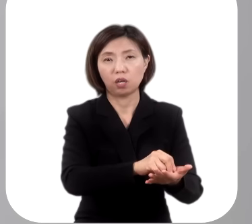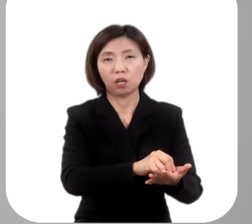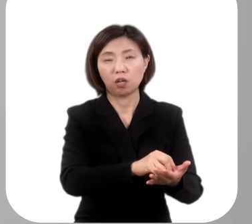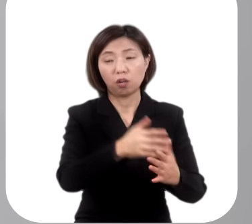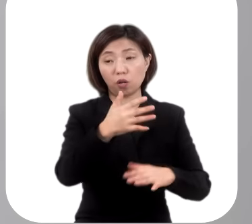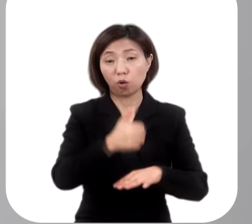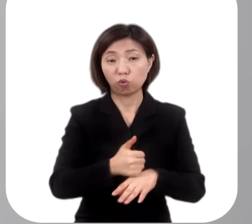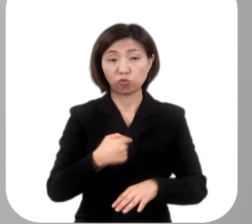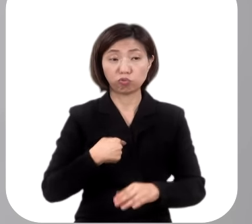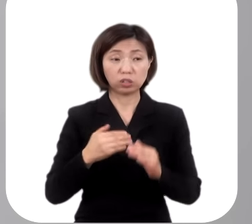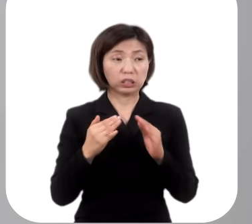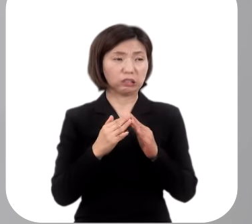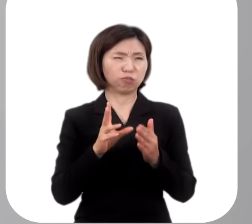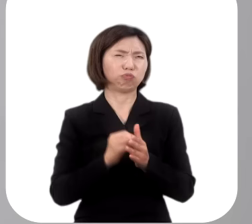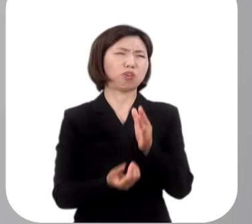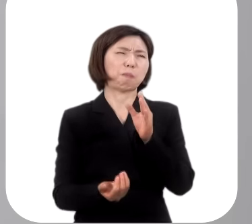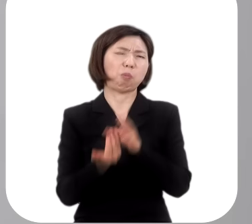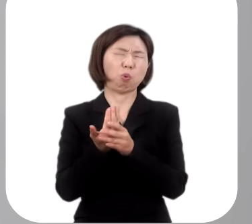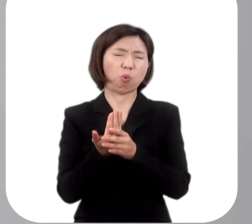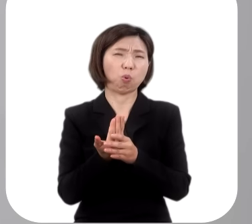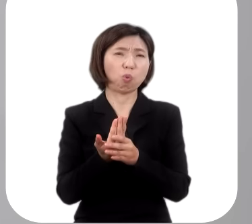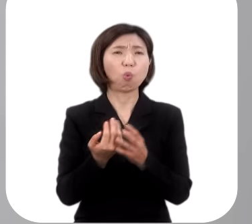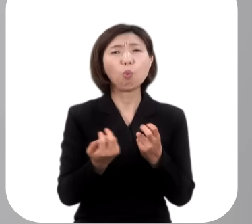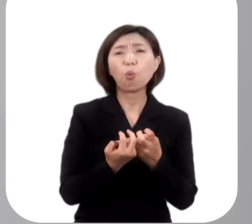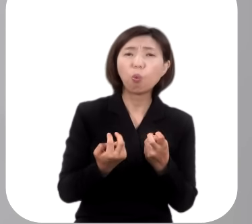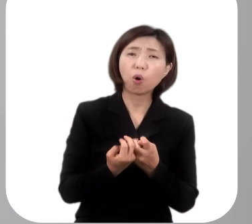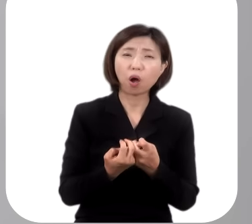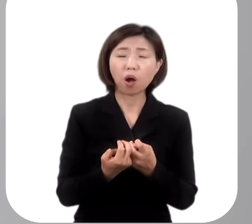그래서 우리 집은 지금 뭐